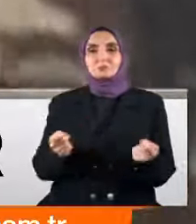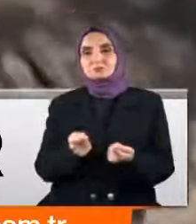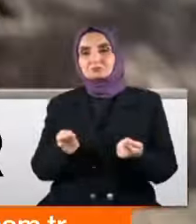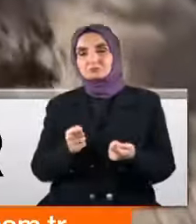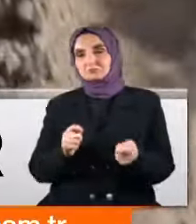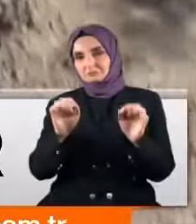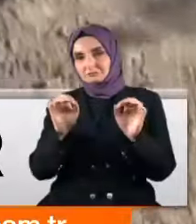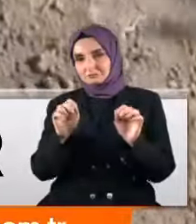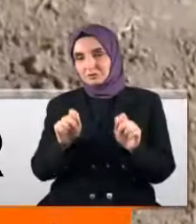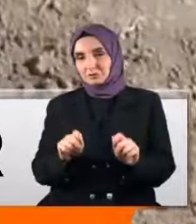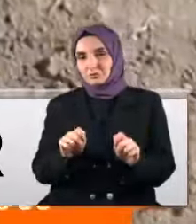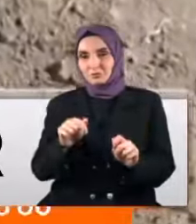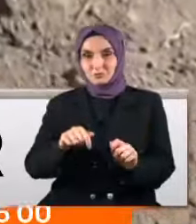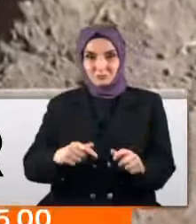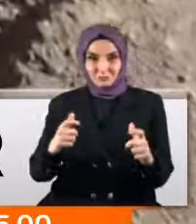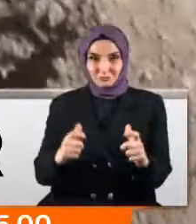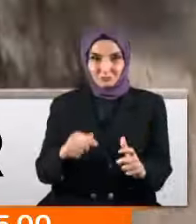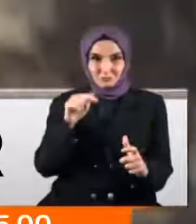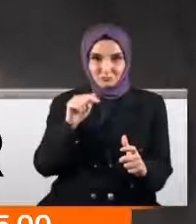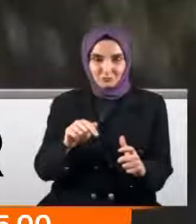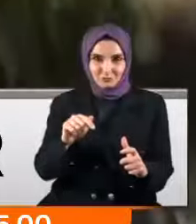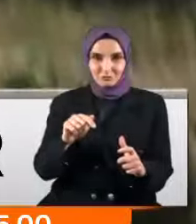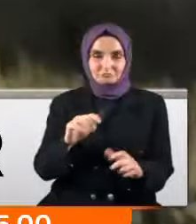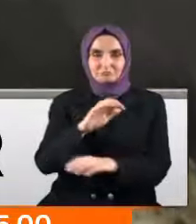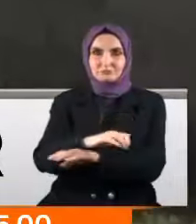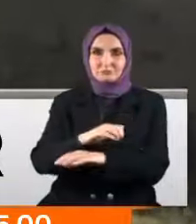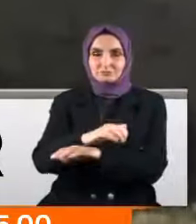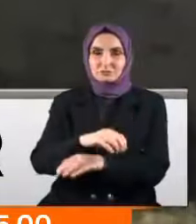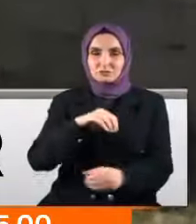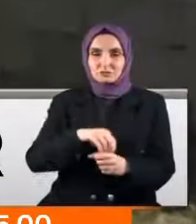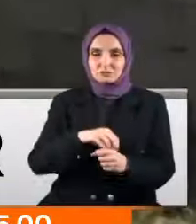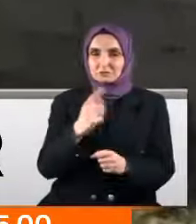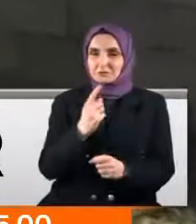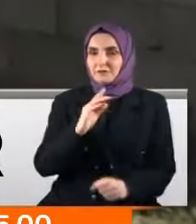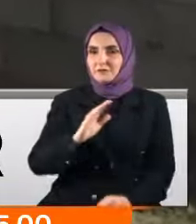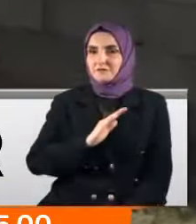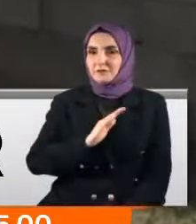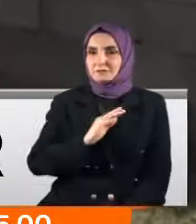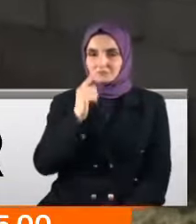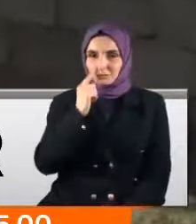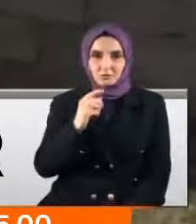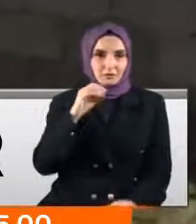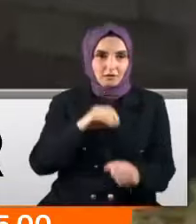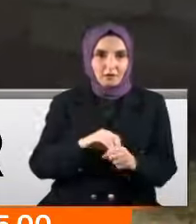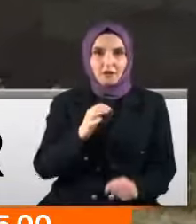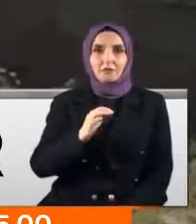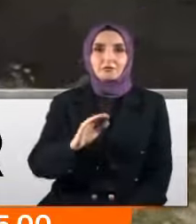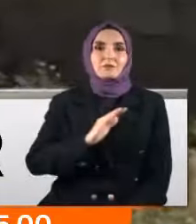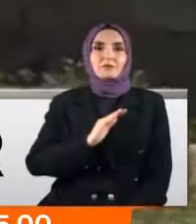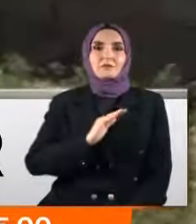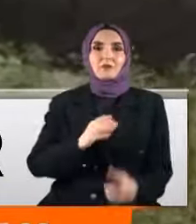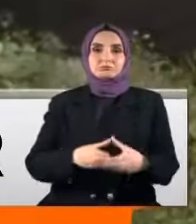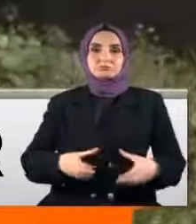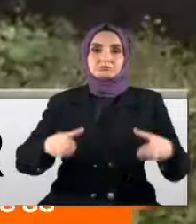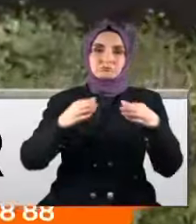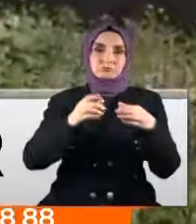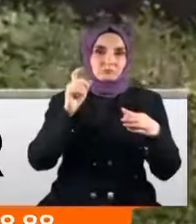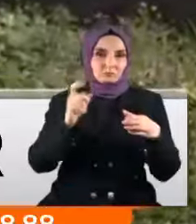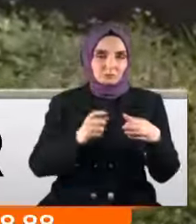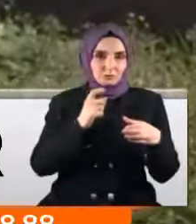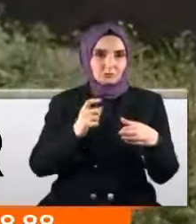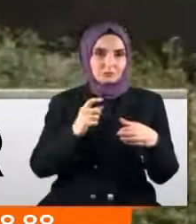çapasını içi altın dolu cere takıldı ve ardından da İsmet Kaya hiç tereddüt etmeden bulmuş olduğu